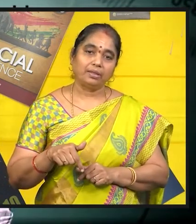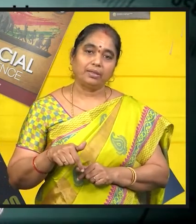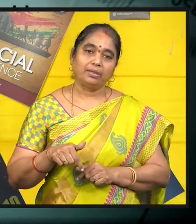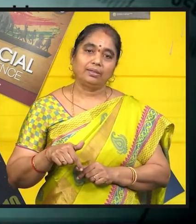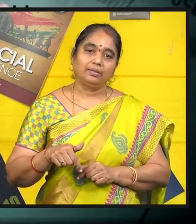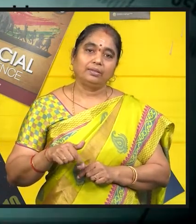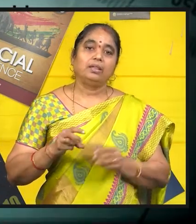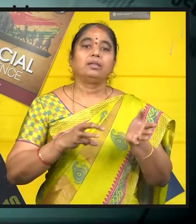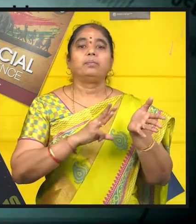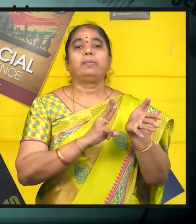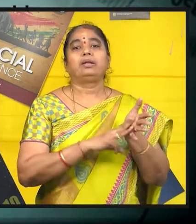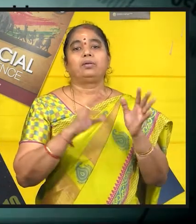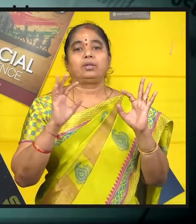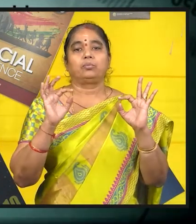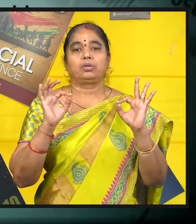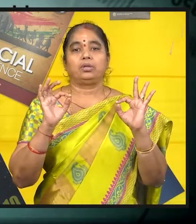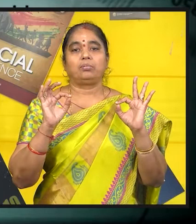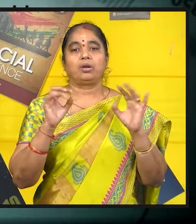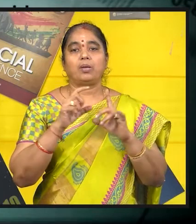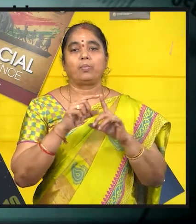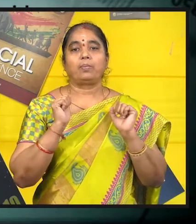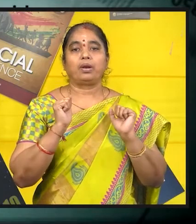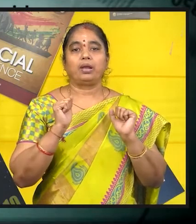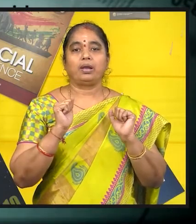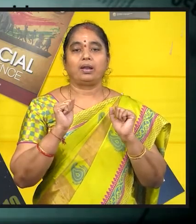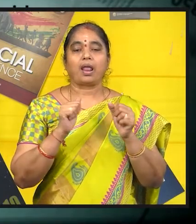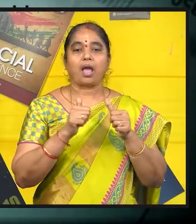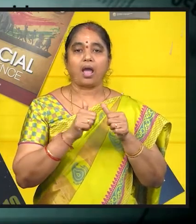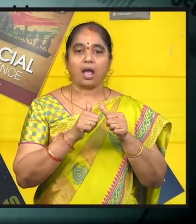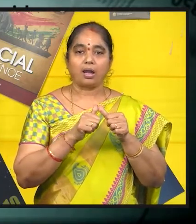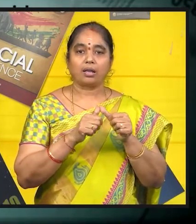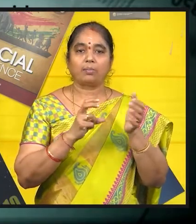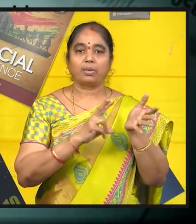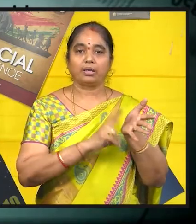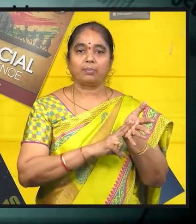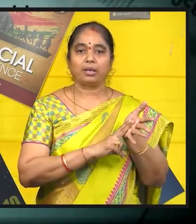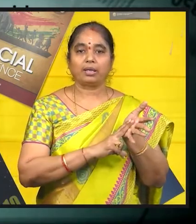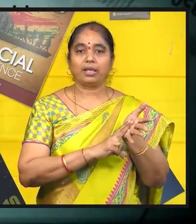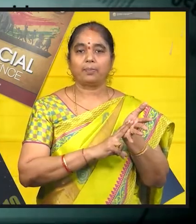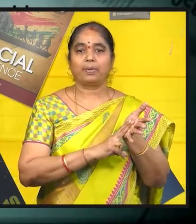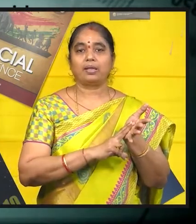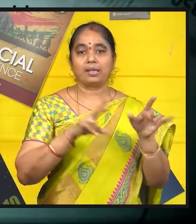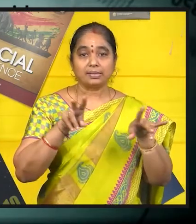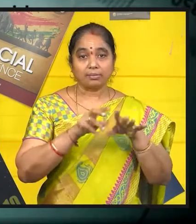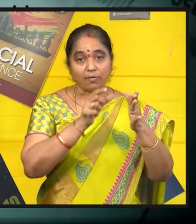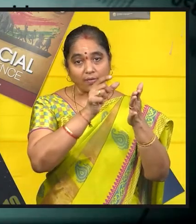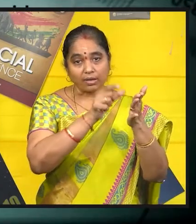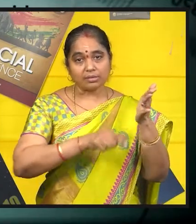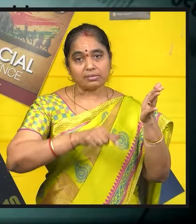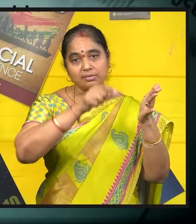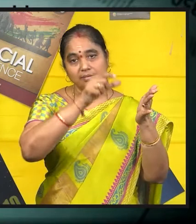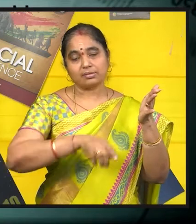இந்த தனிமங்களினுடைய சிறப்பியல்புகள் என்ன? நம்பர் 1, அணு எண்களுக்கு ஏற்ப இவைகள் வரிசையாக